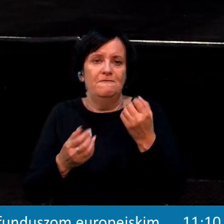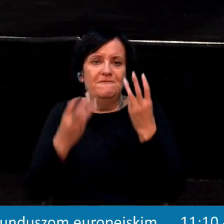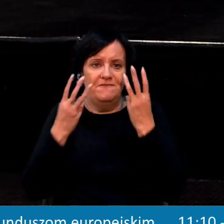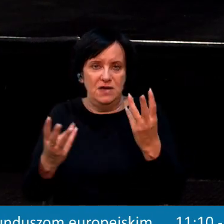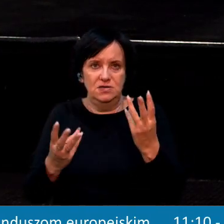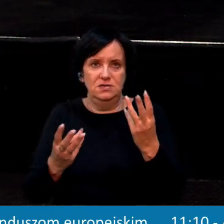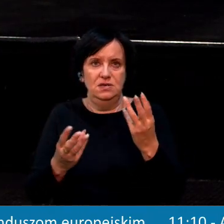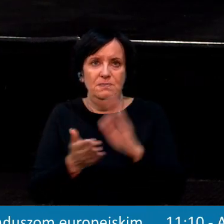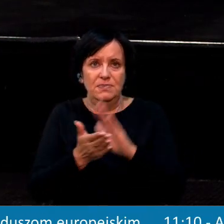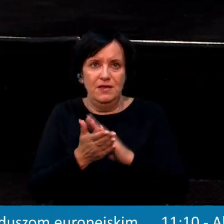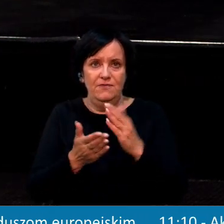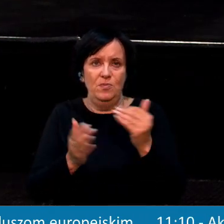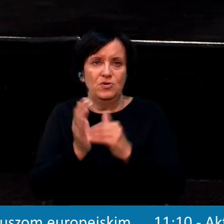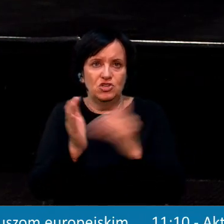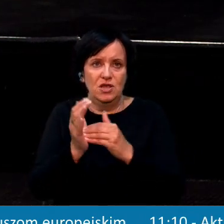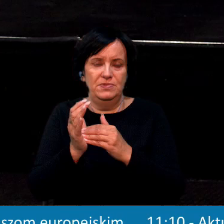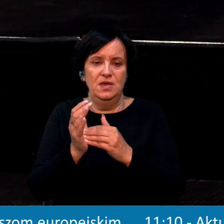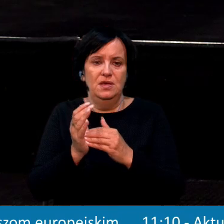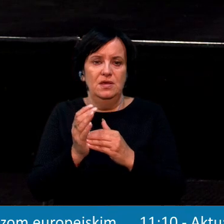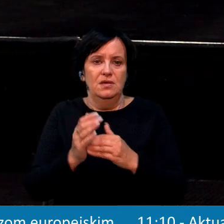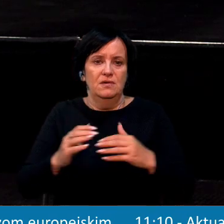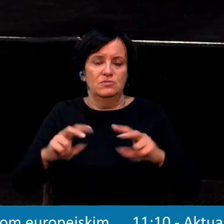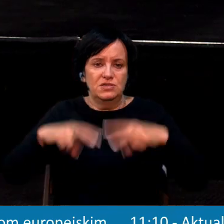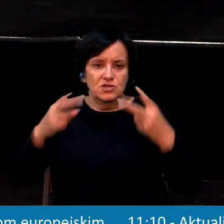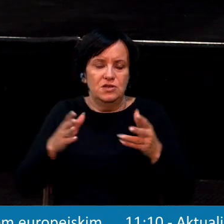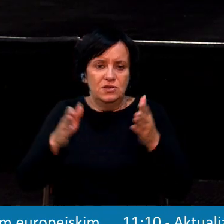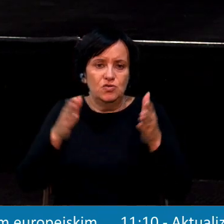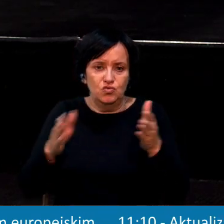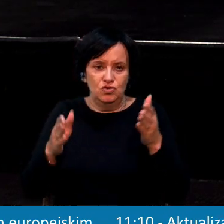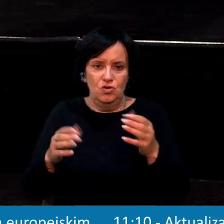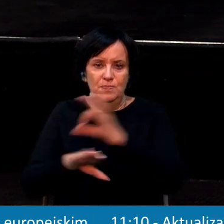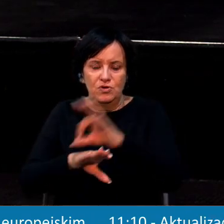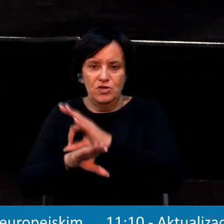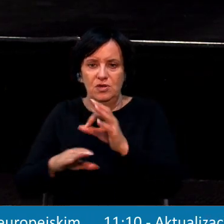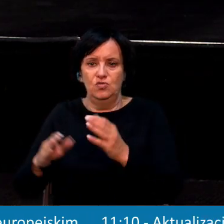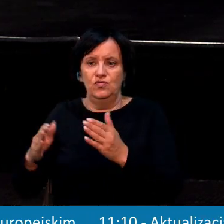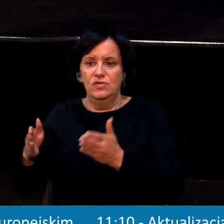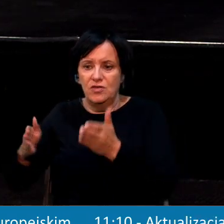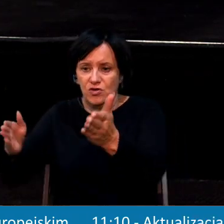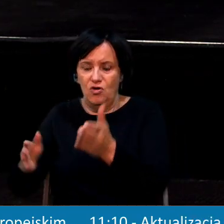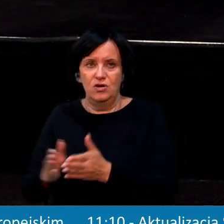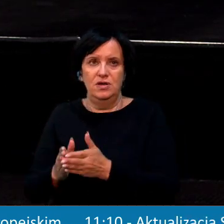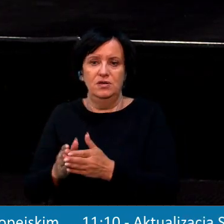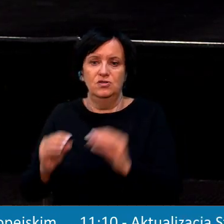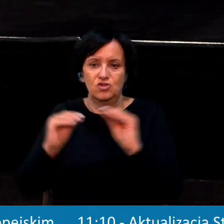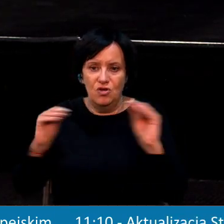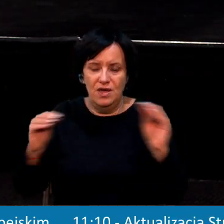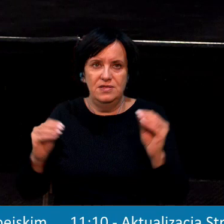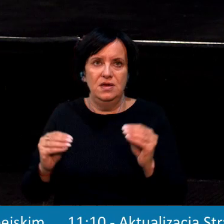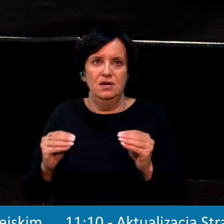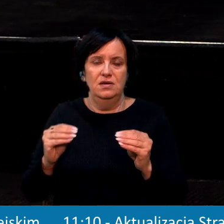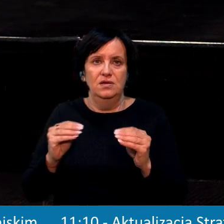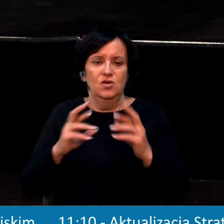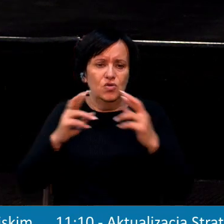poprawiają infrastrukturę drogową, ale również i działania miękkie na terenie Polski, gdzie możemy i szkolenia mieć różnego